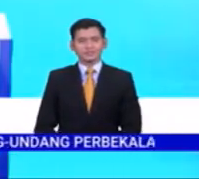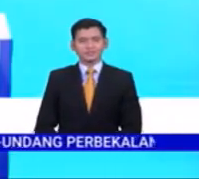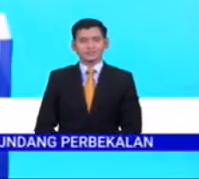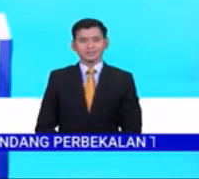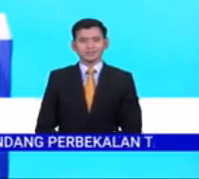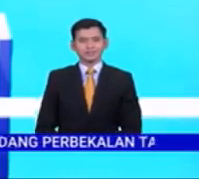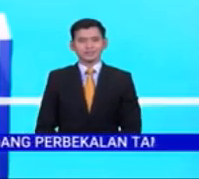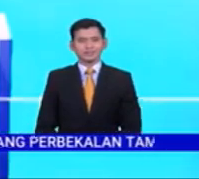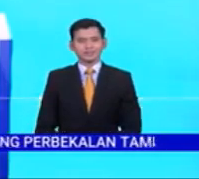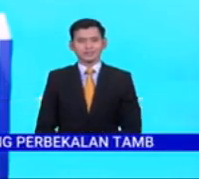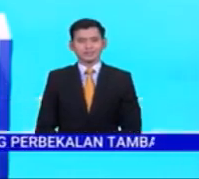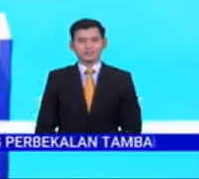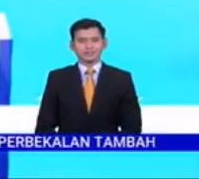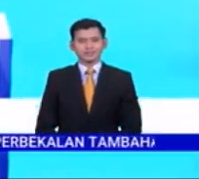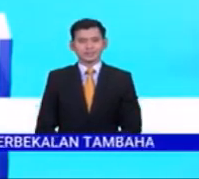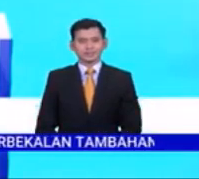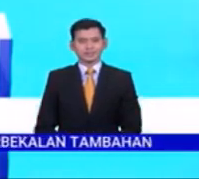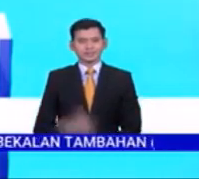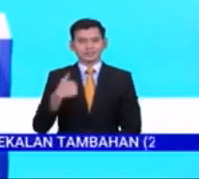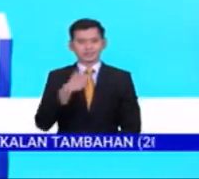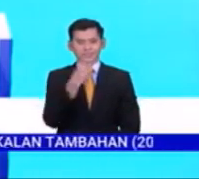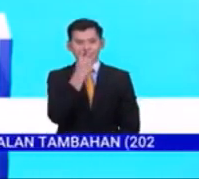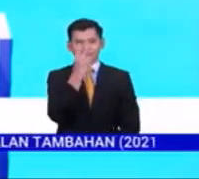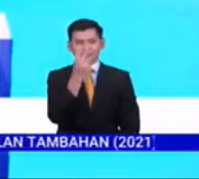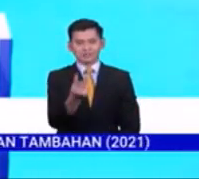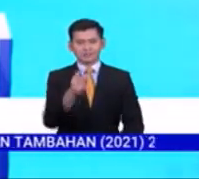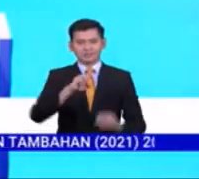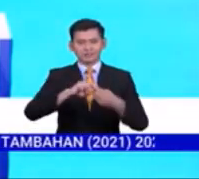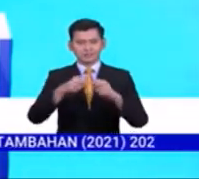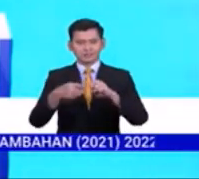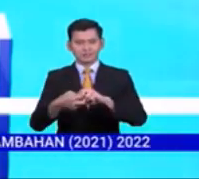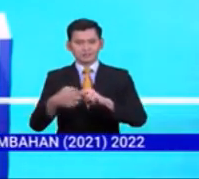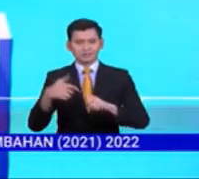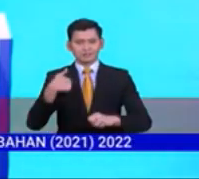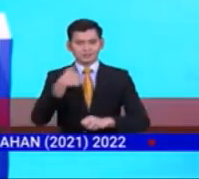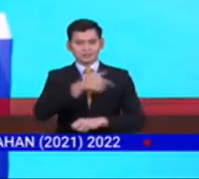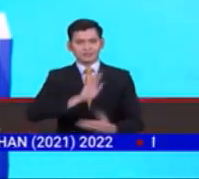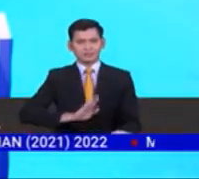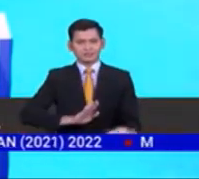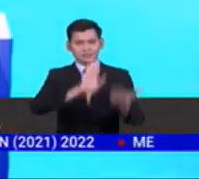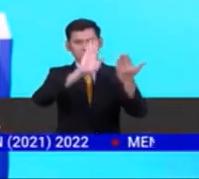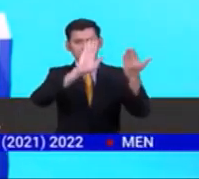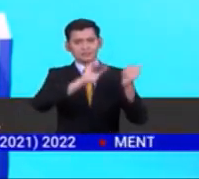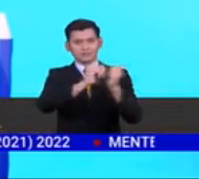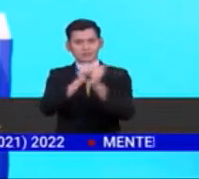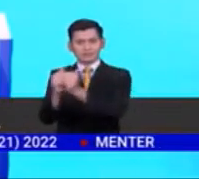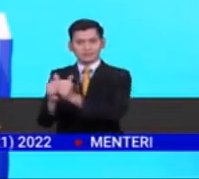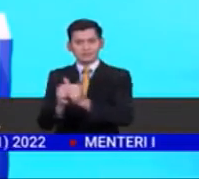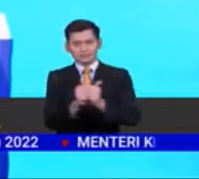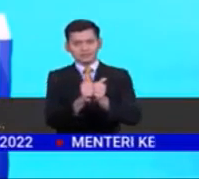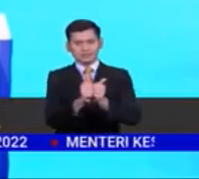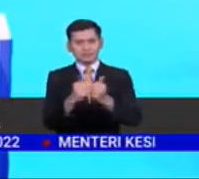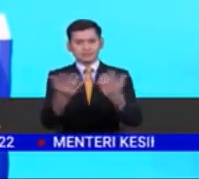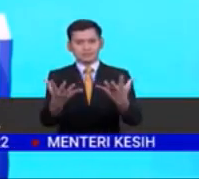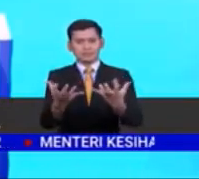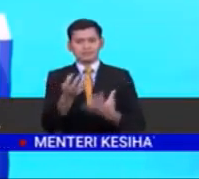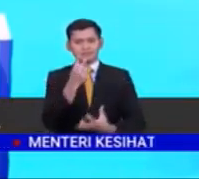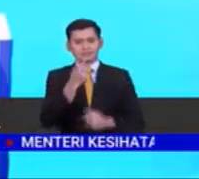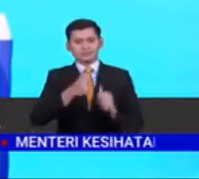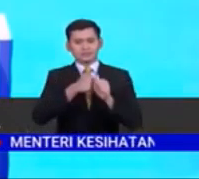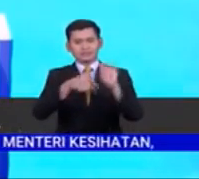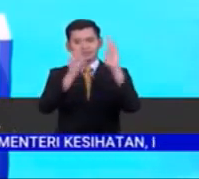Due to the complexity and sensitivity of the issue, through established international laws